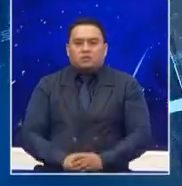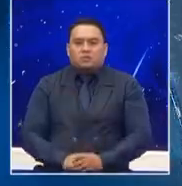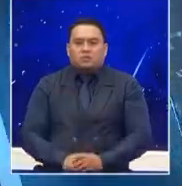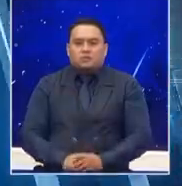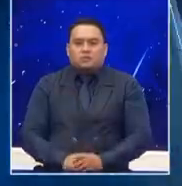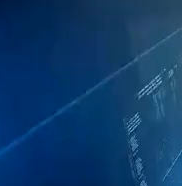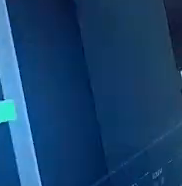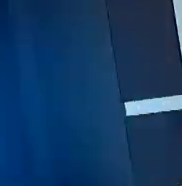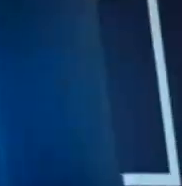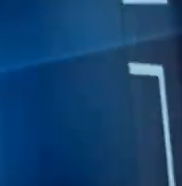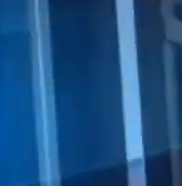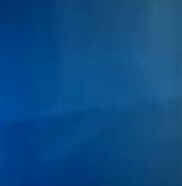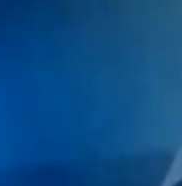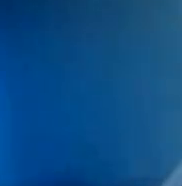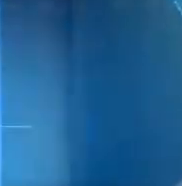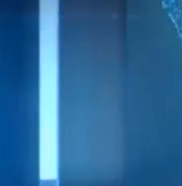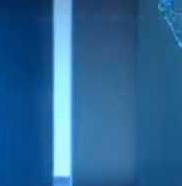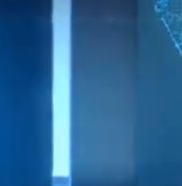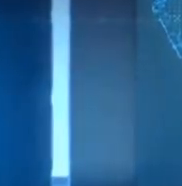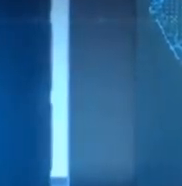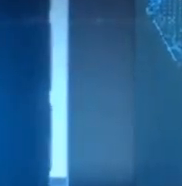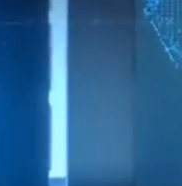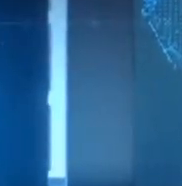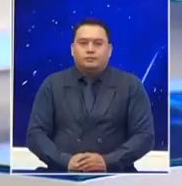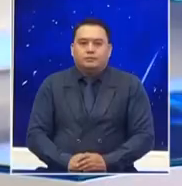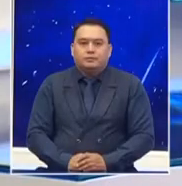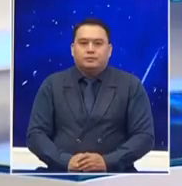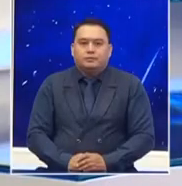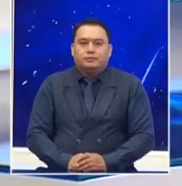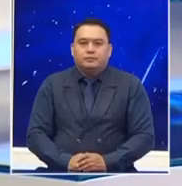Жұмабай, Ғабит Қабдырахман, Жетісу телеарнасы.